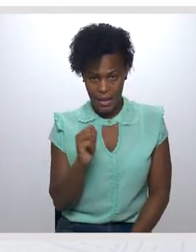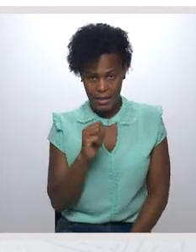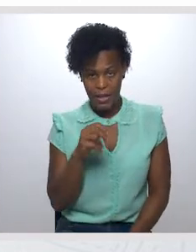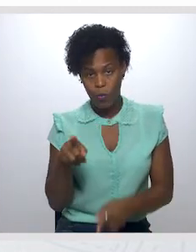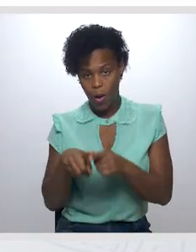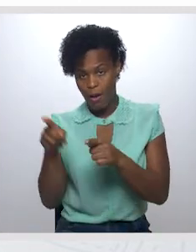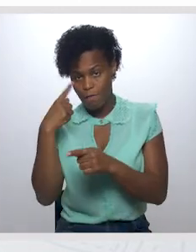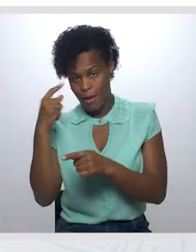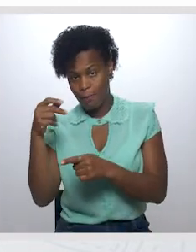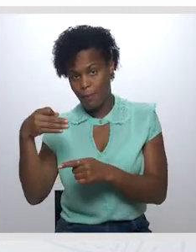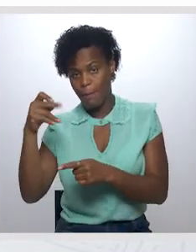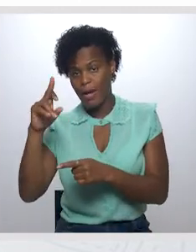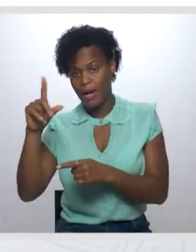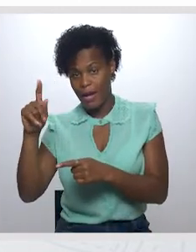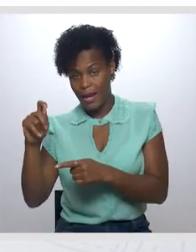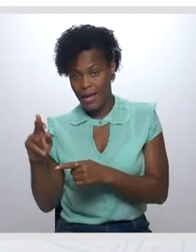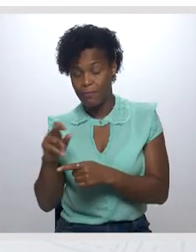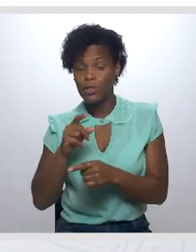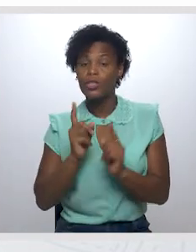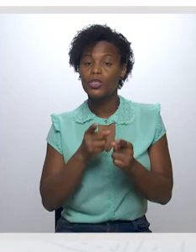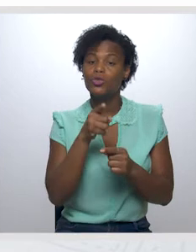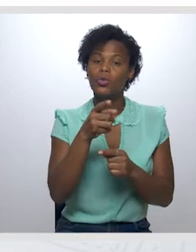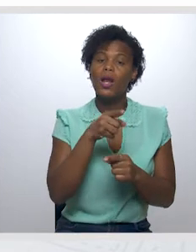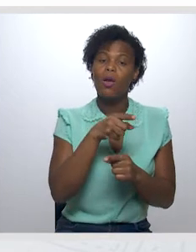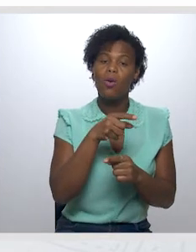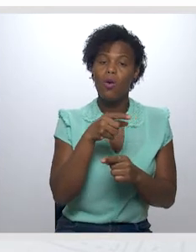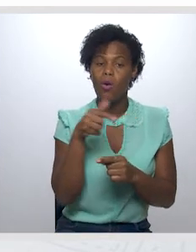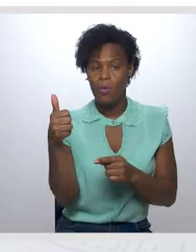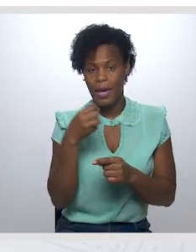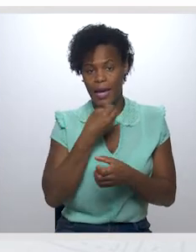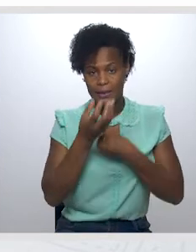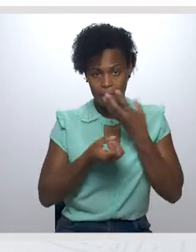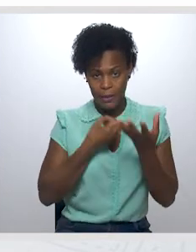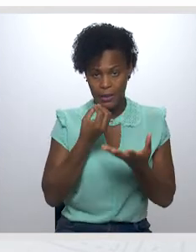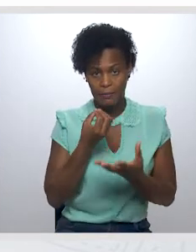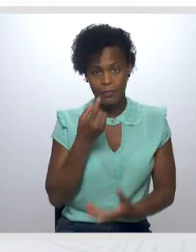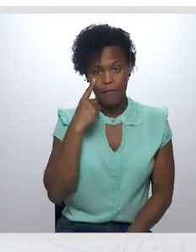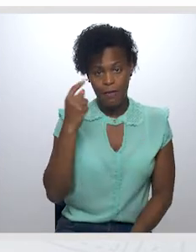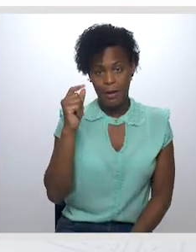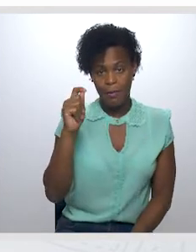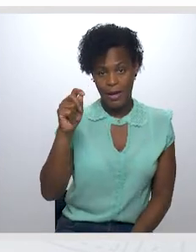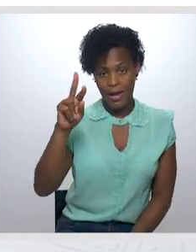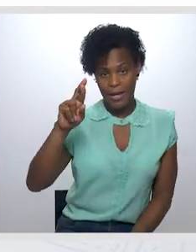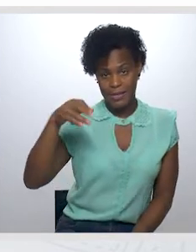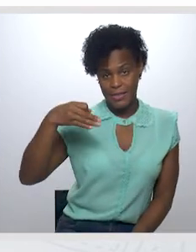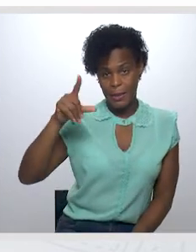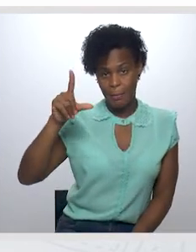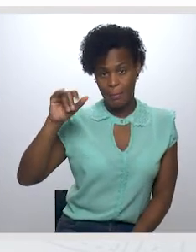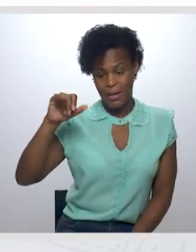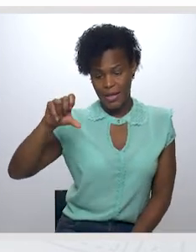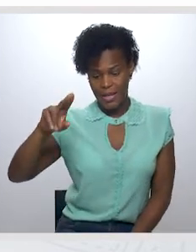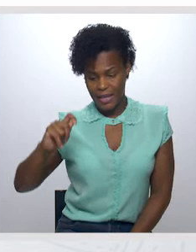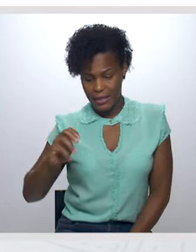Que tu lui expliques. Vous avez l'infinitif expliquer. Et que tu